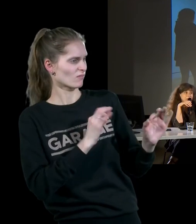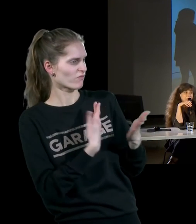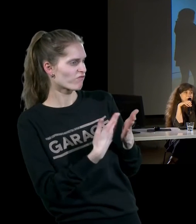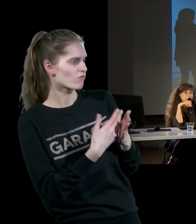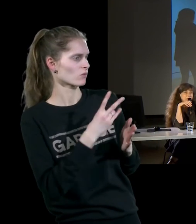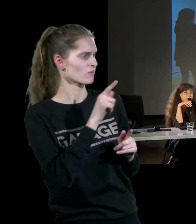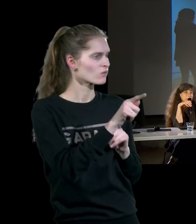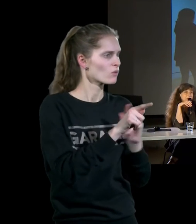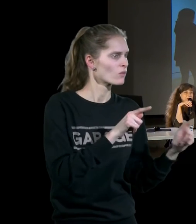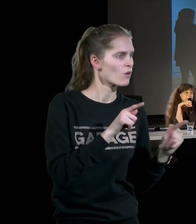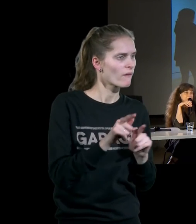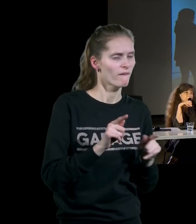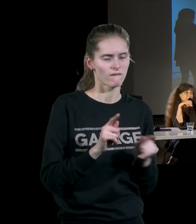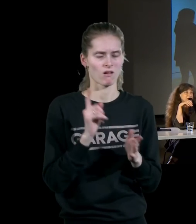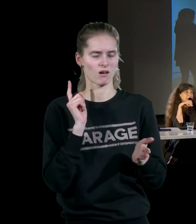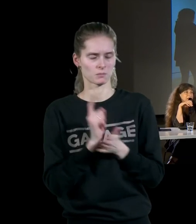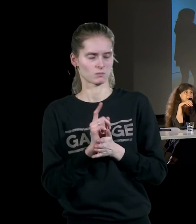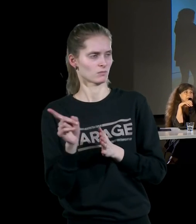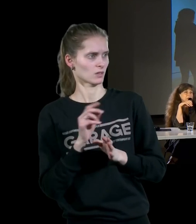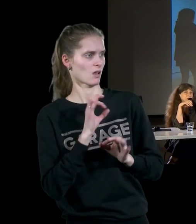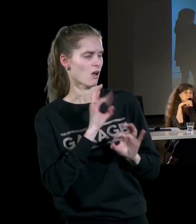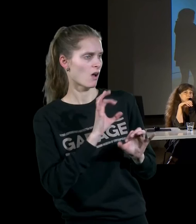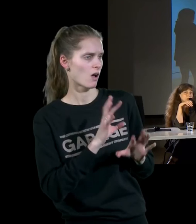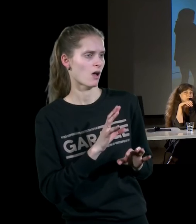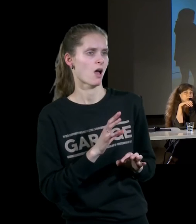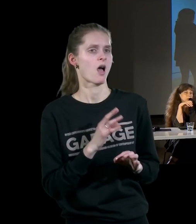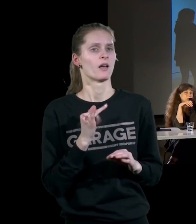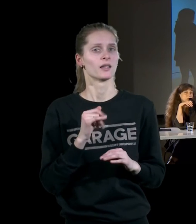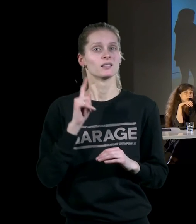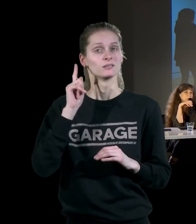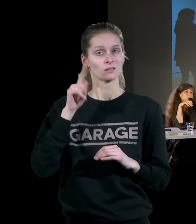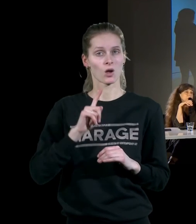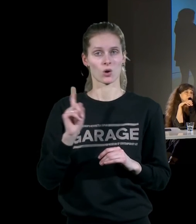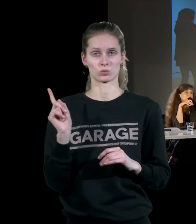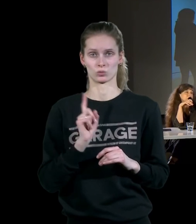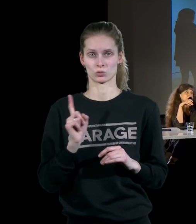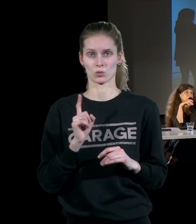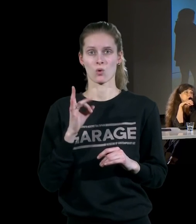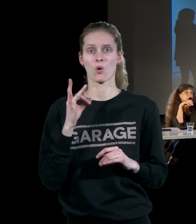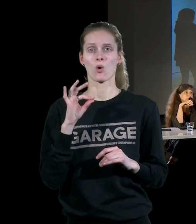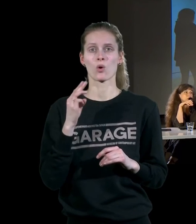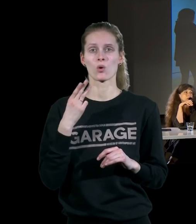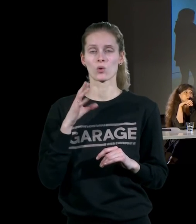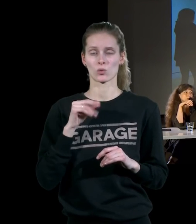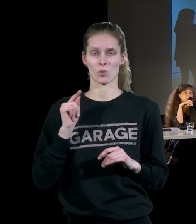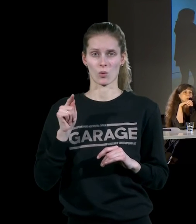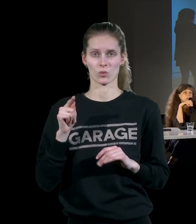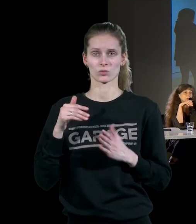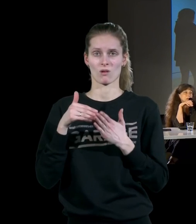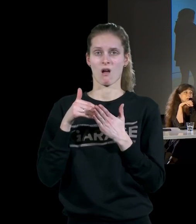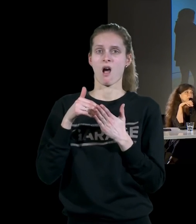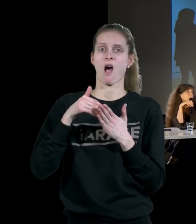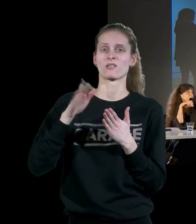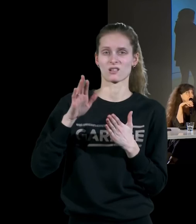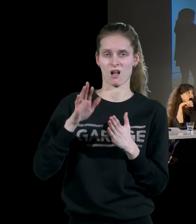свои картины в музее или давал их на выставке. И известно, что Ротко в какой-то момент даже отказался от участия в